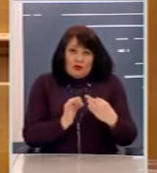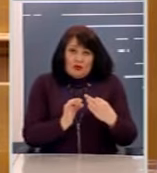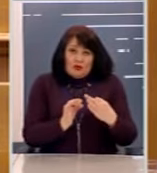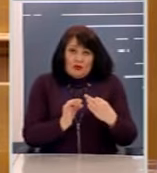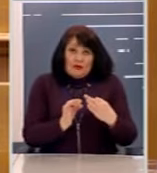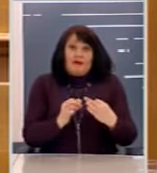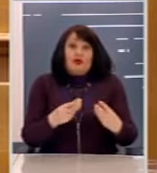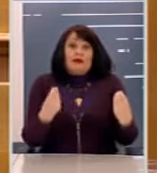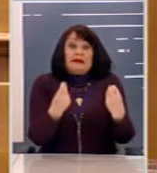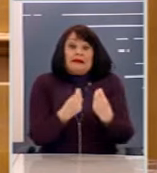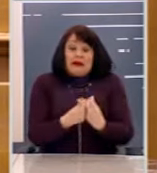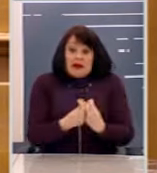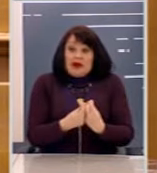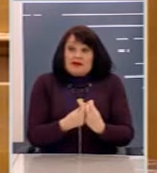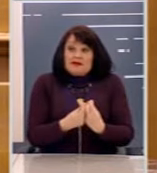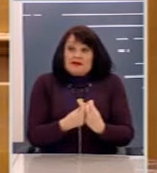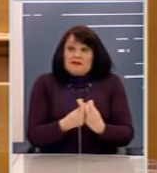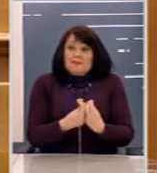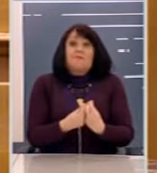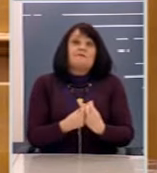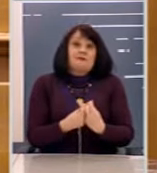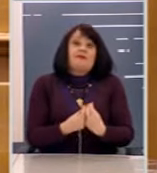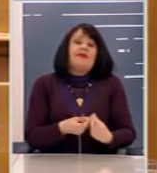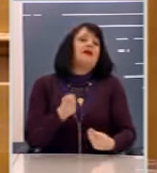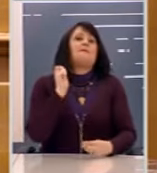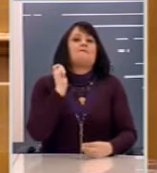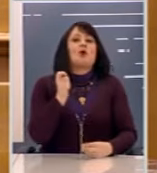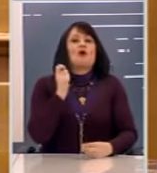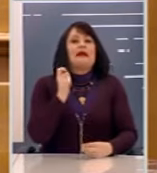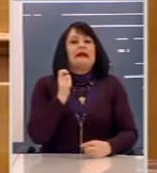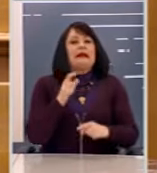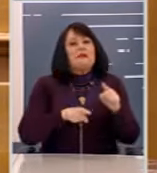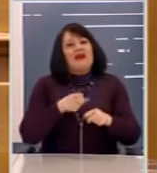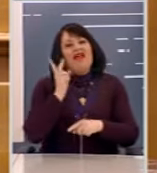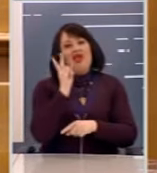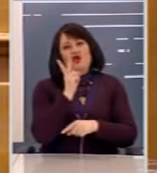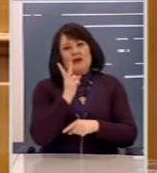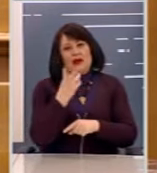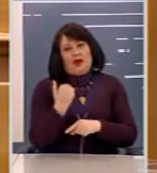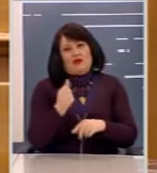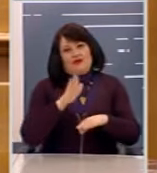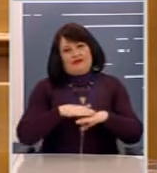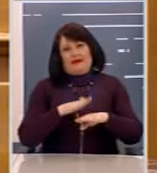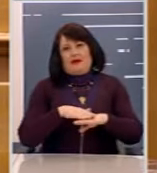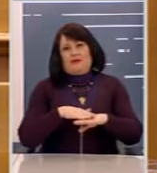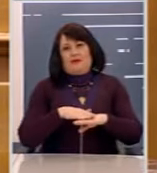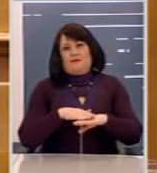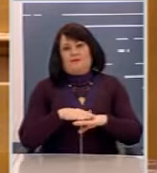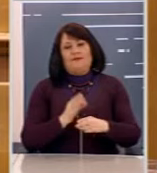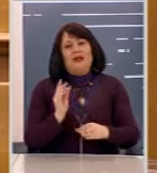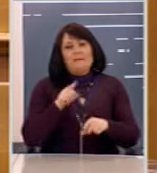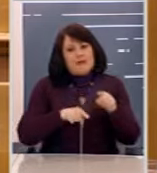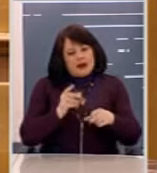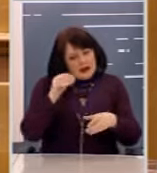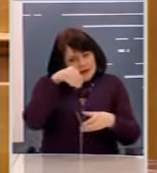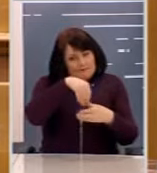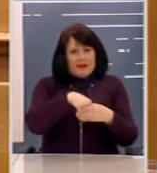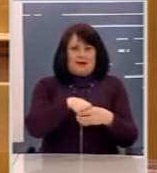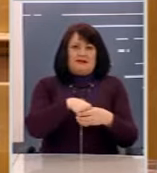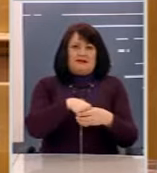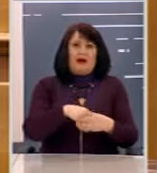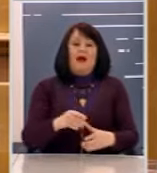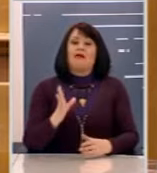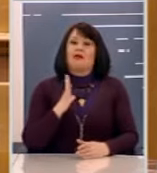ανάλογη της πολιτικής ενοχής και του βαθμού εμπλοκής